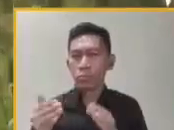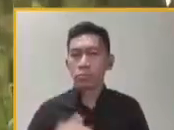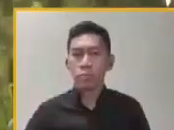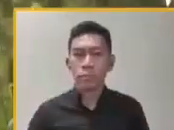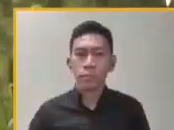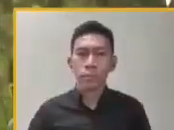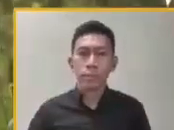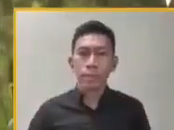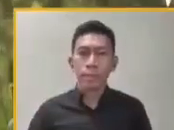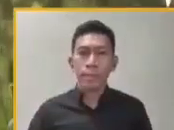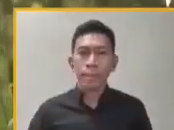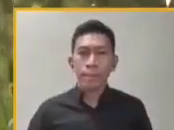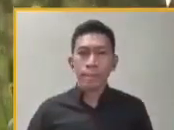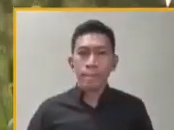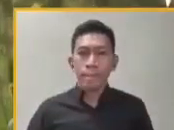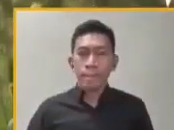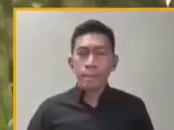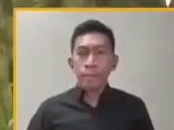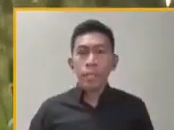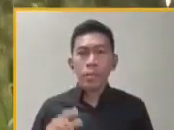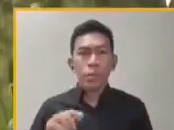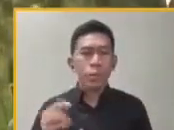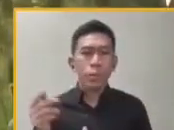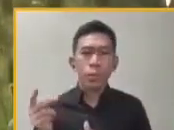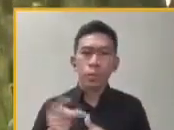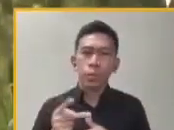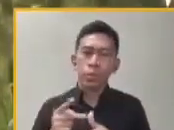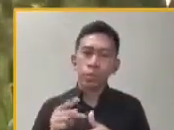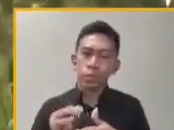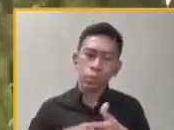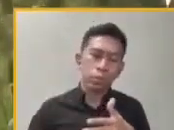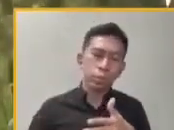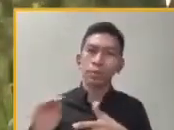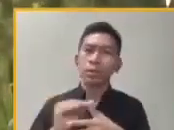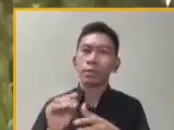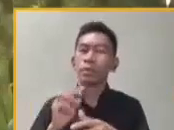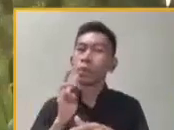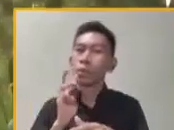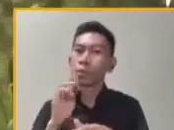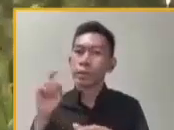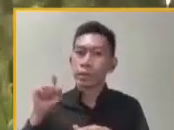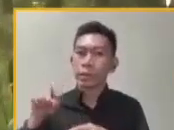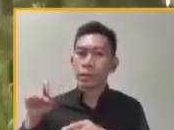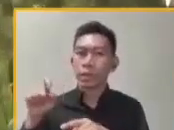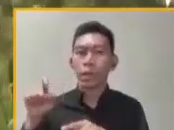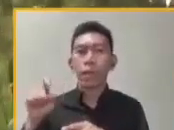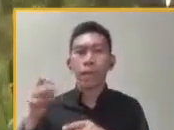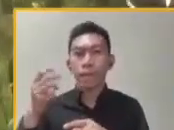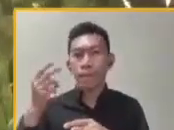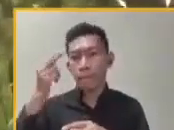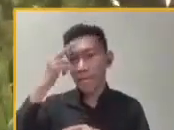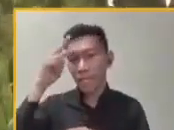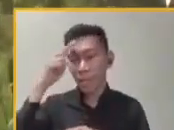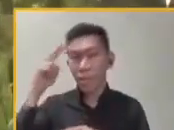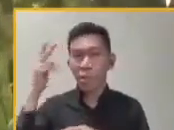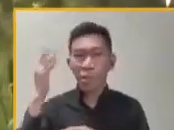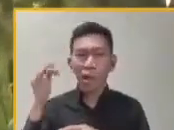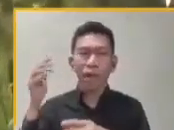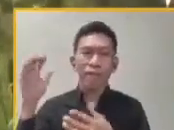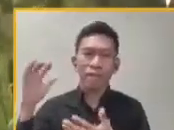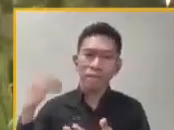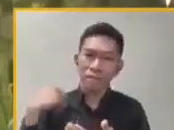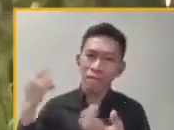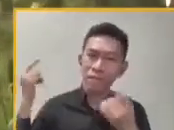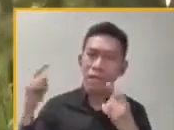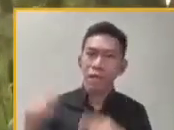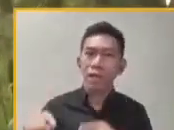Tubig ang pangunahing pangailangan ngayon ng mga residente ng Acapulco, Mexico matapos sa panalasa ng Hurricane